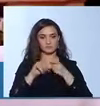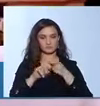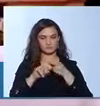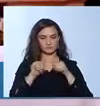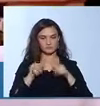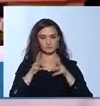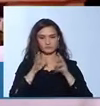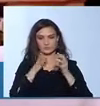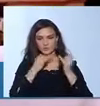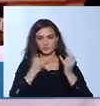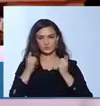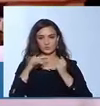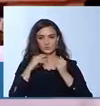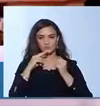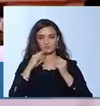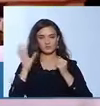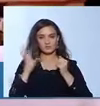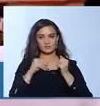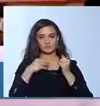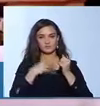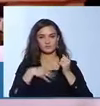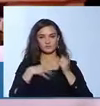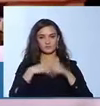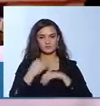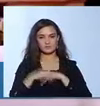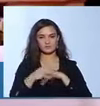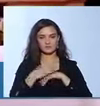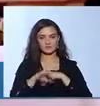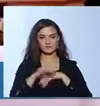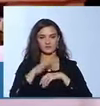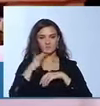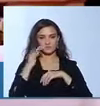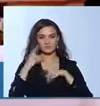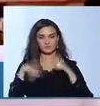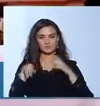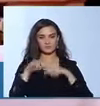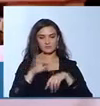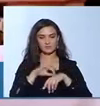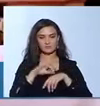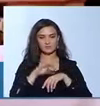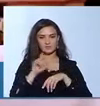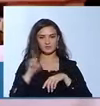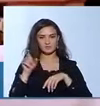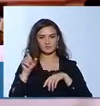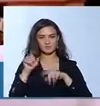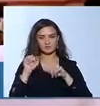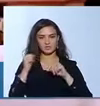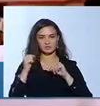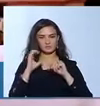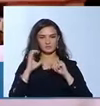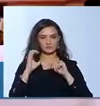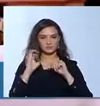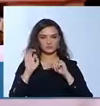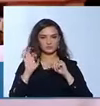თუ სეზონს გავითვალისწინებთ, ყველაზე ისეთი აქტიური ცვენა უმრავლესობა პაციენტებში ხდება აგვისტო-სექტემბერ-ოქტომბრის თვეებში,